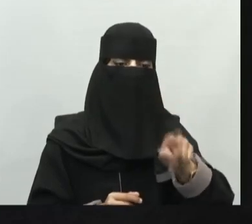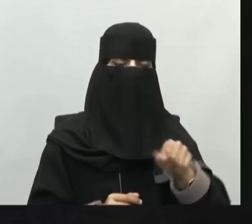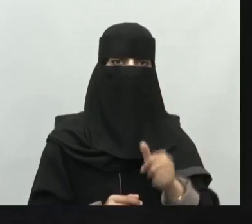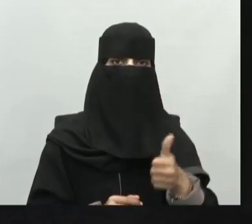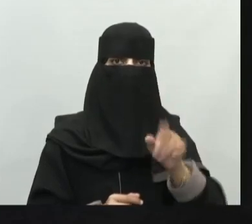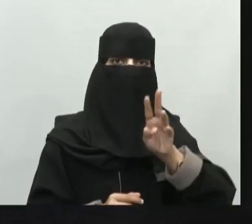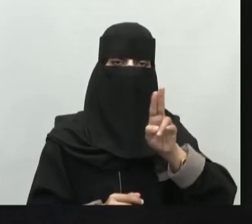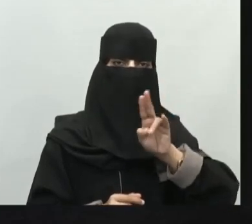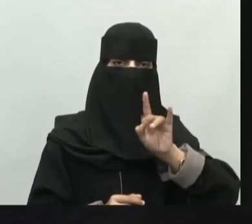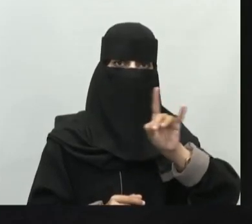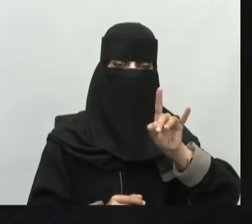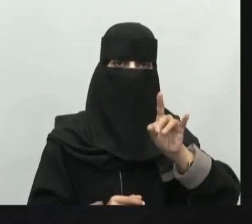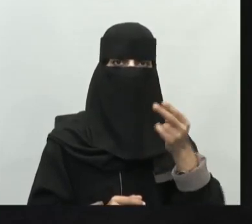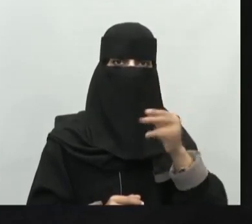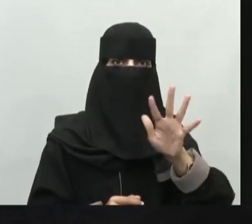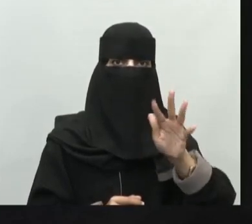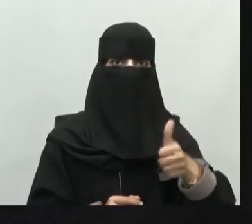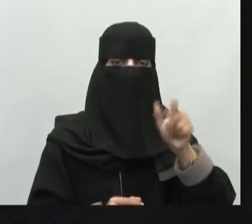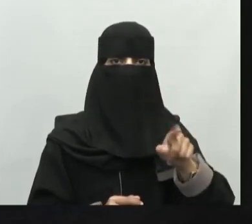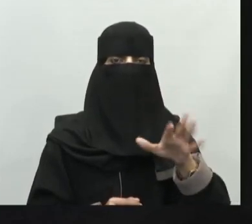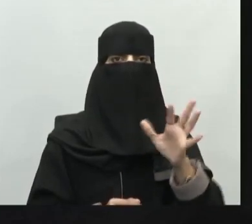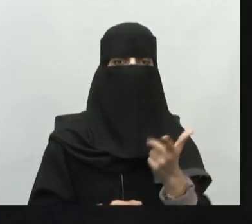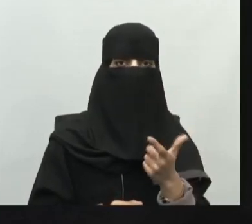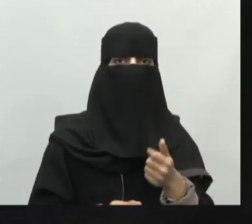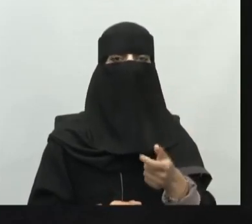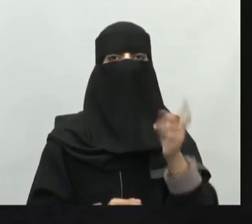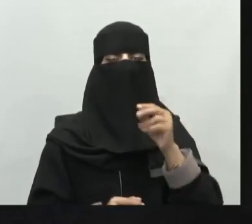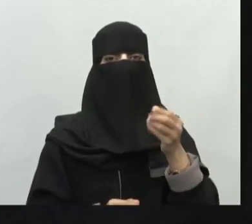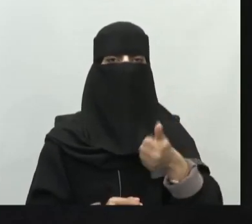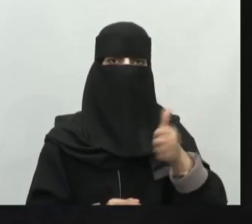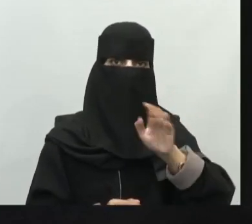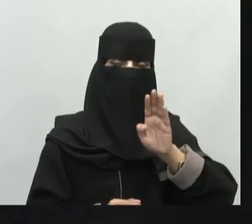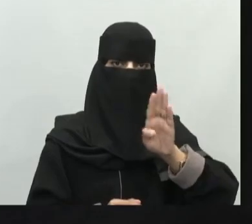اكلات لحوم سوف نتعرف لها في الدرس